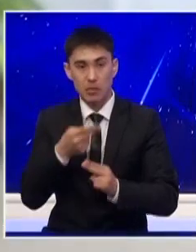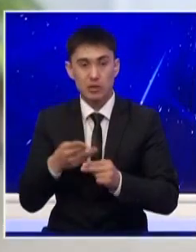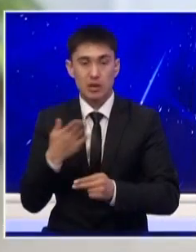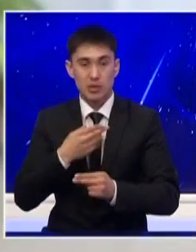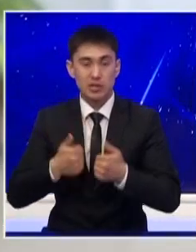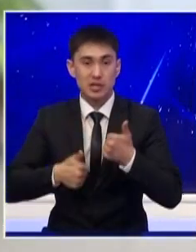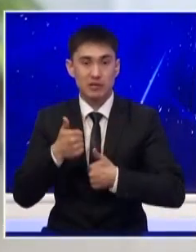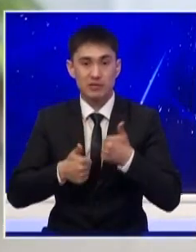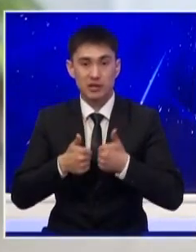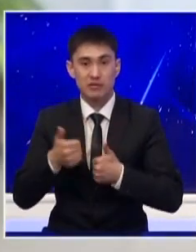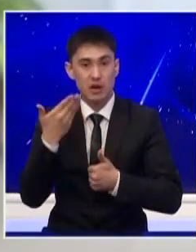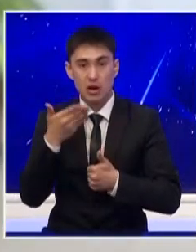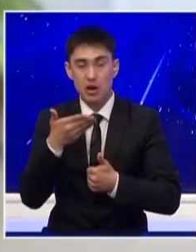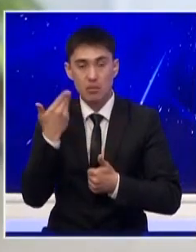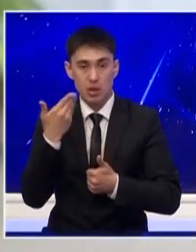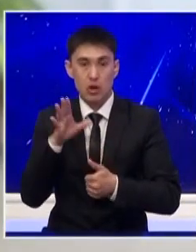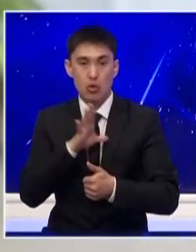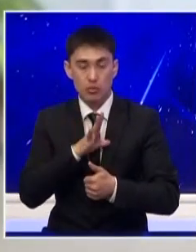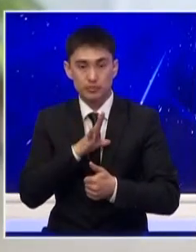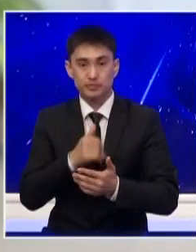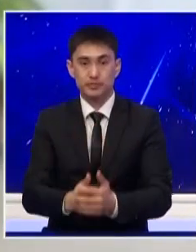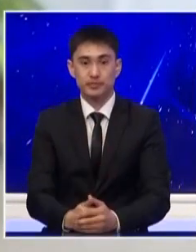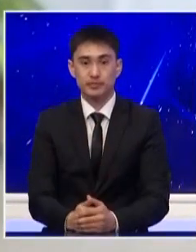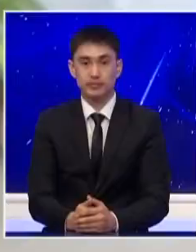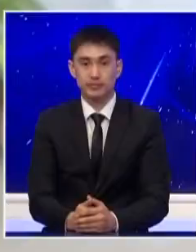меня это соревнование не представило никакой сложности.